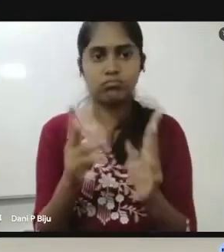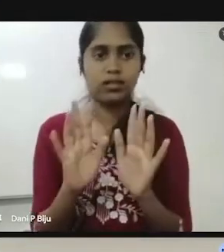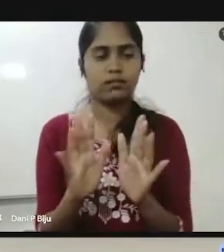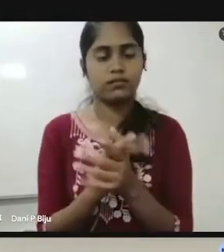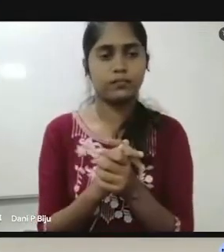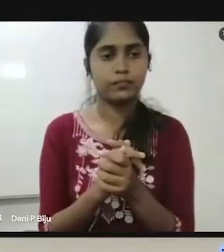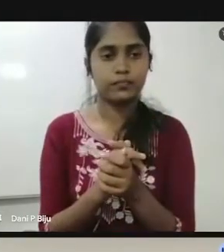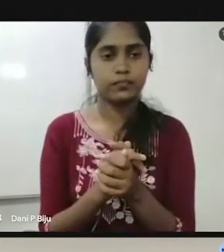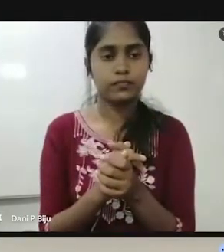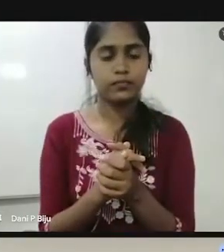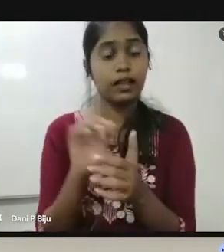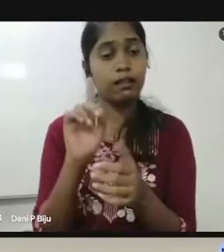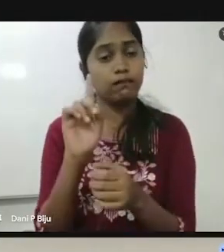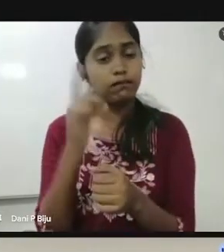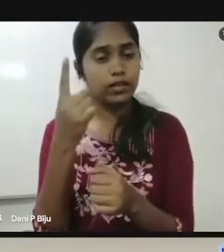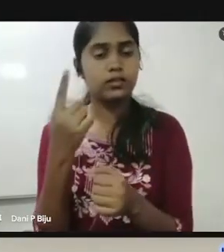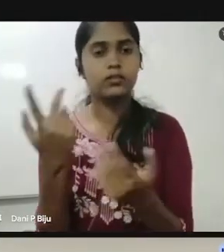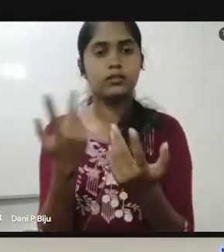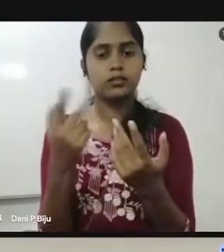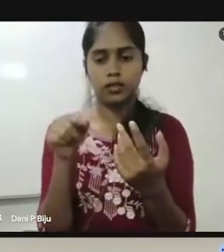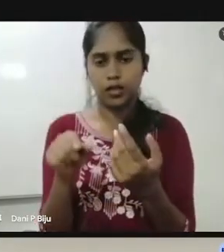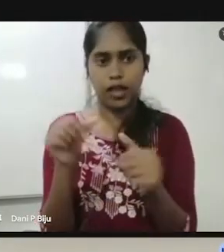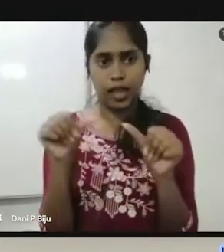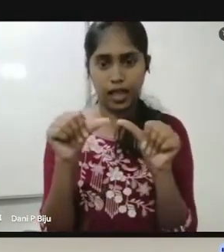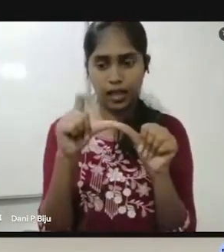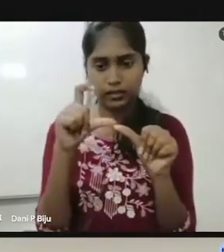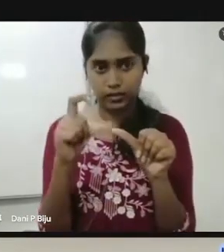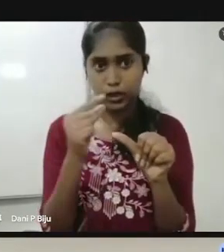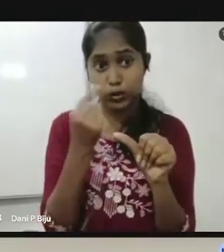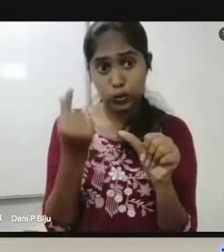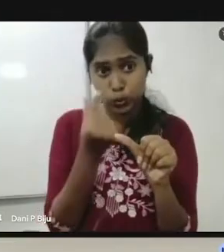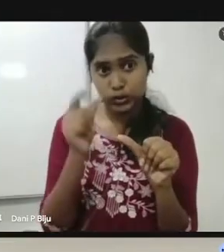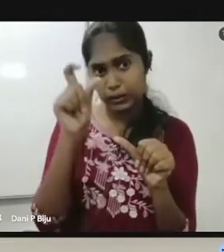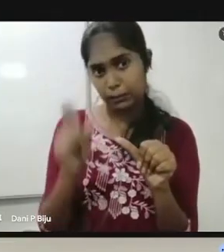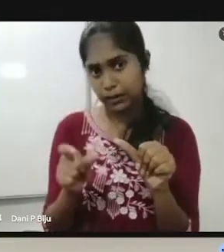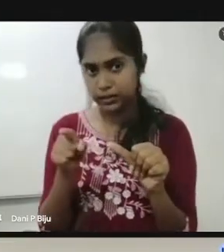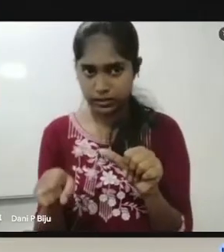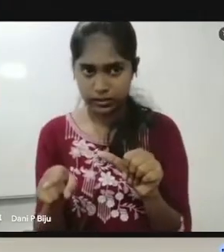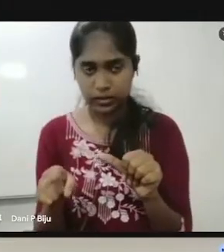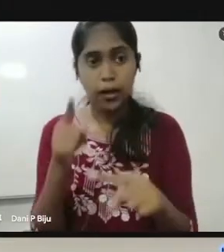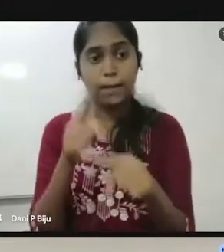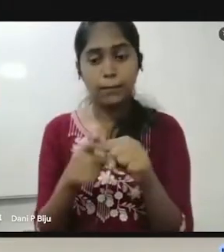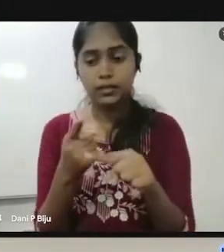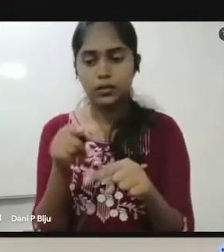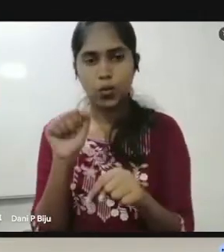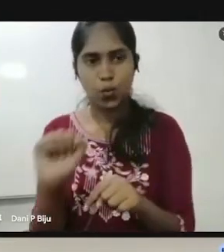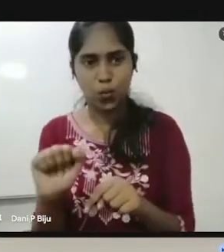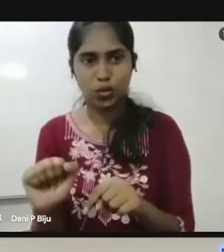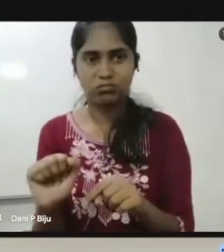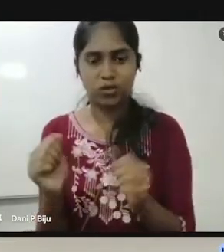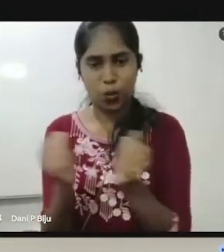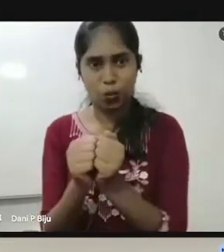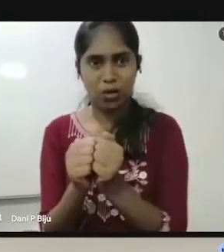ആരാണോ ഇത് ഉപയോഗിക്കാനായിട്ട് പോകുന്നത്, ആ വ്യക്തിയും അവരുടെ കുടുംബവും, അതിന് വളരെയധികം ഇമ്പോർട്ടൻസ് ഉണ്ട്. പിന്നെ നമുക്ക് പ്രൊഫഷണൽസ്, ഫോർ